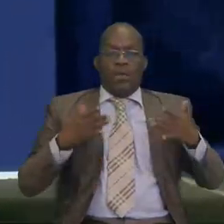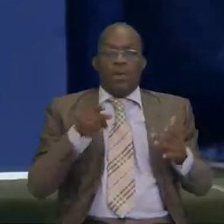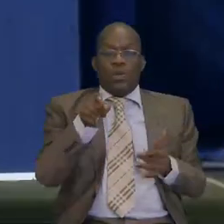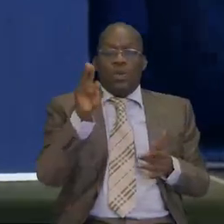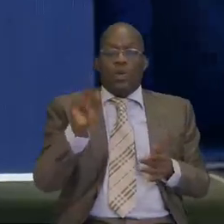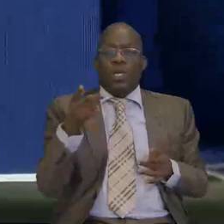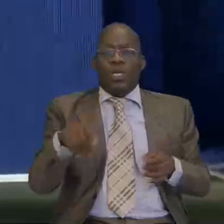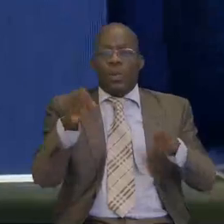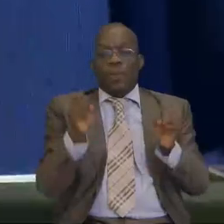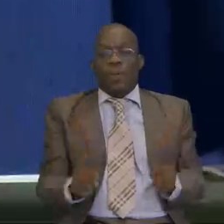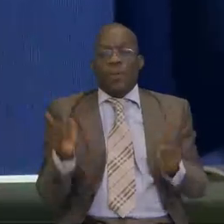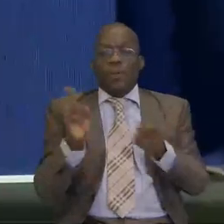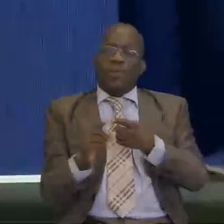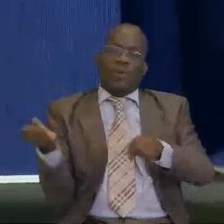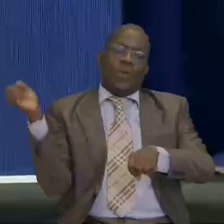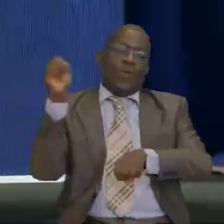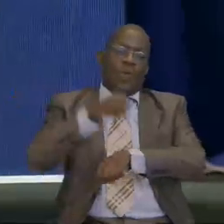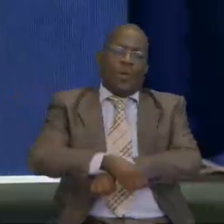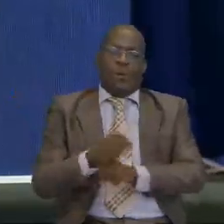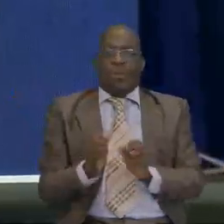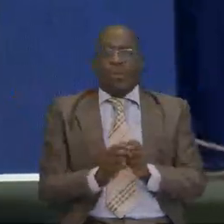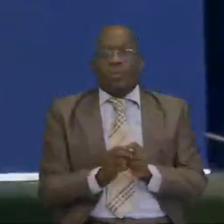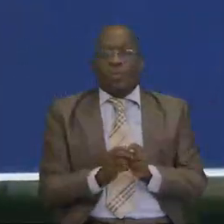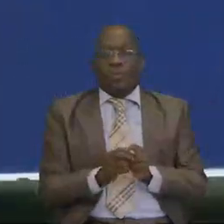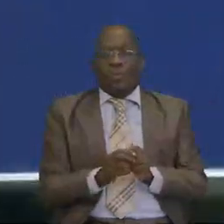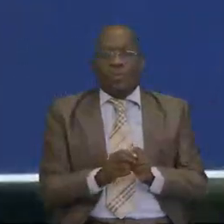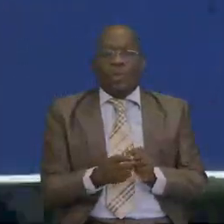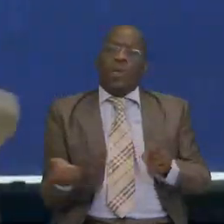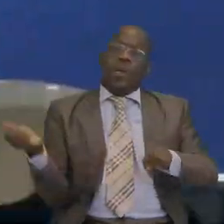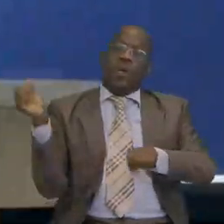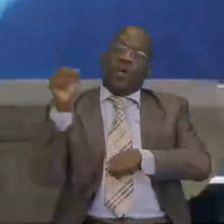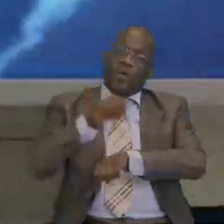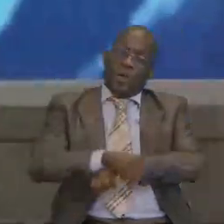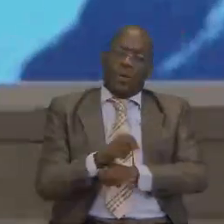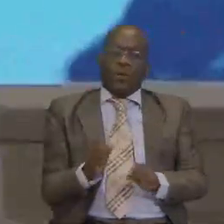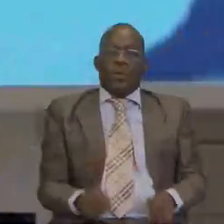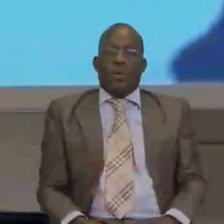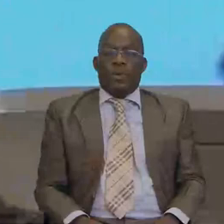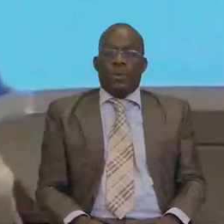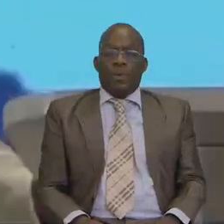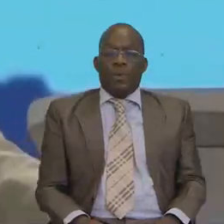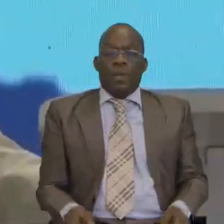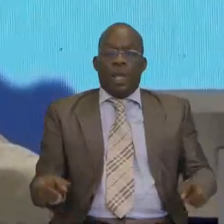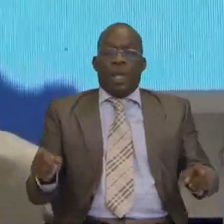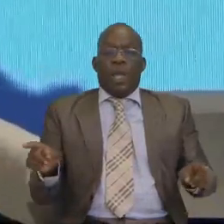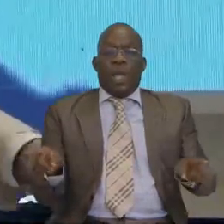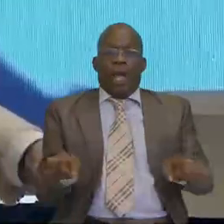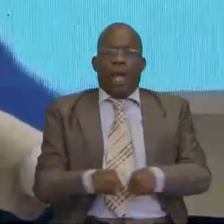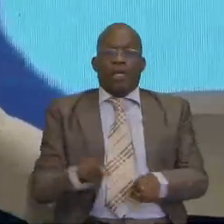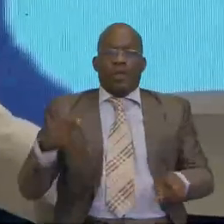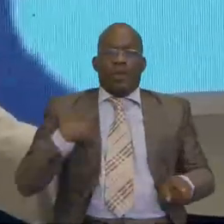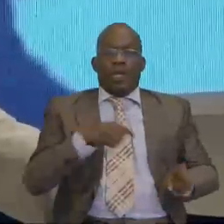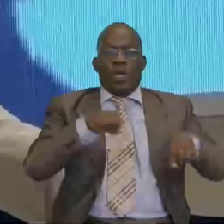Tu as besoin de la puissance pour triompher. Pour triompher. Comme nous parcourons la